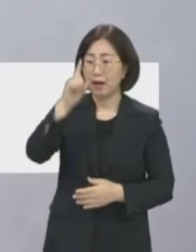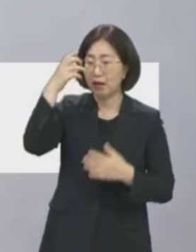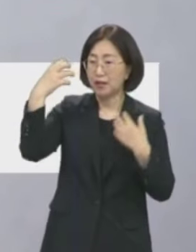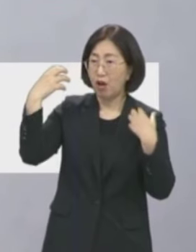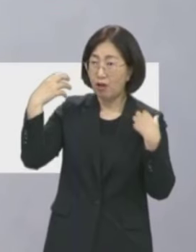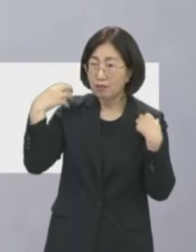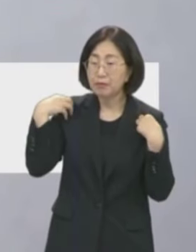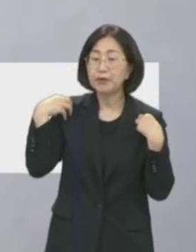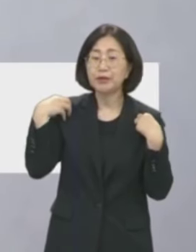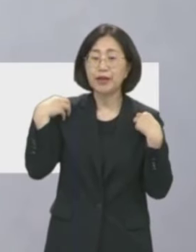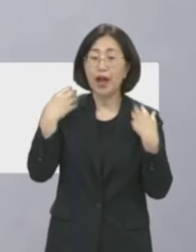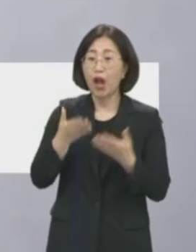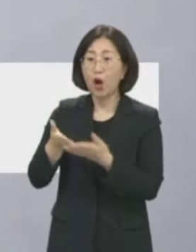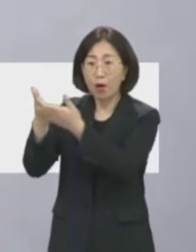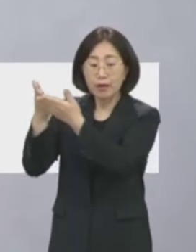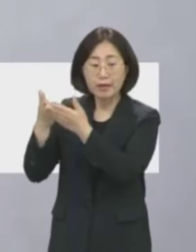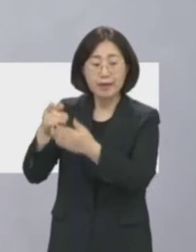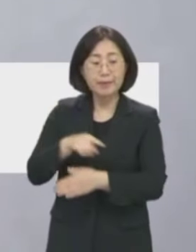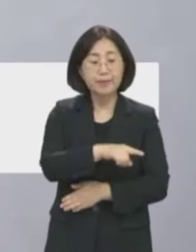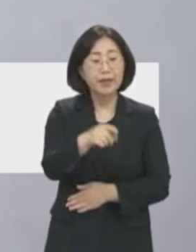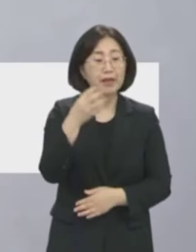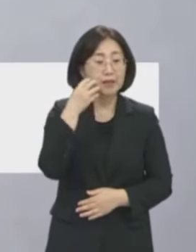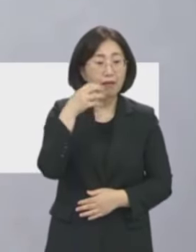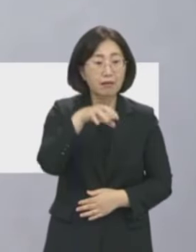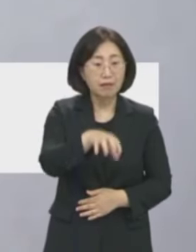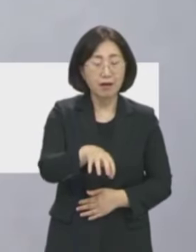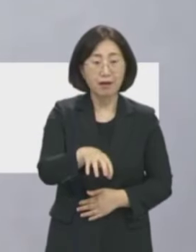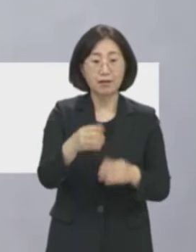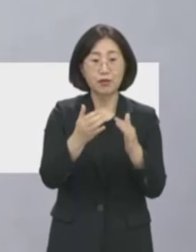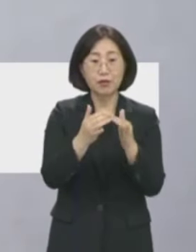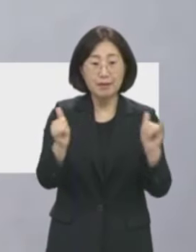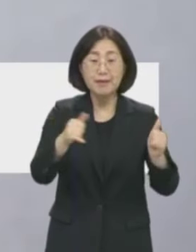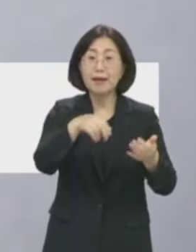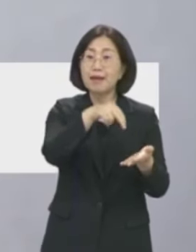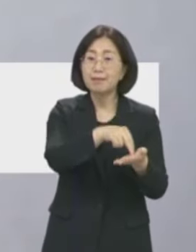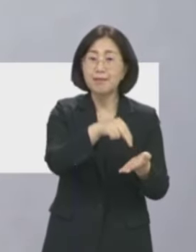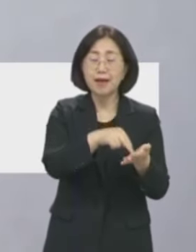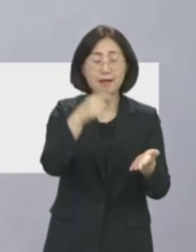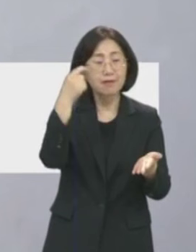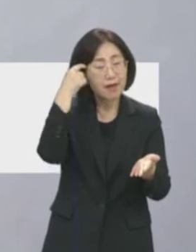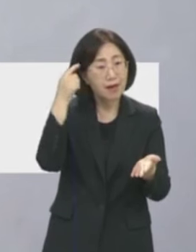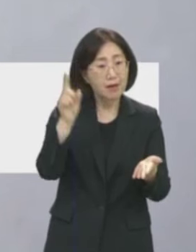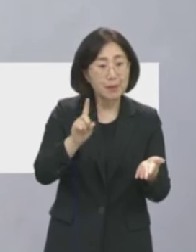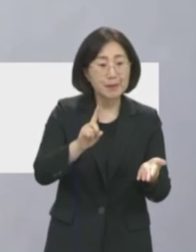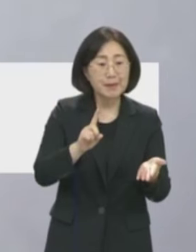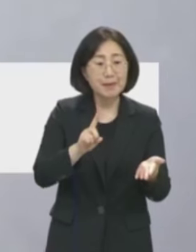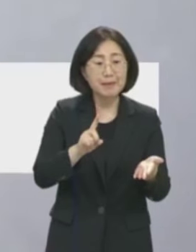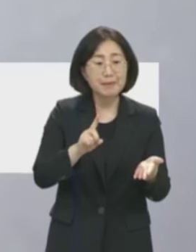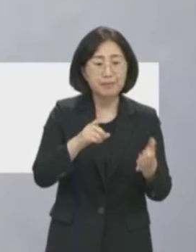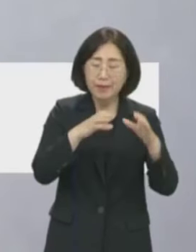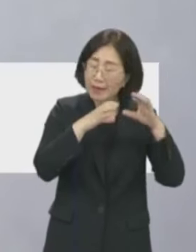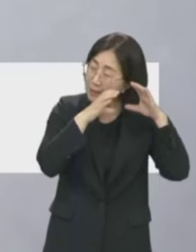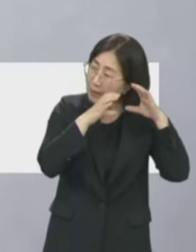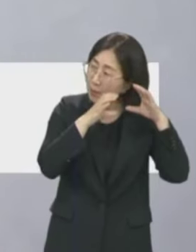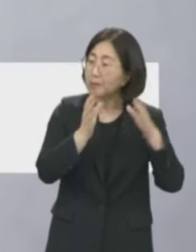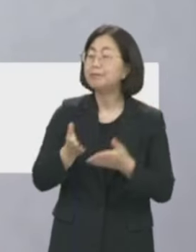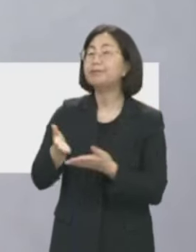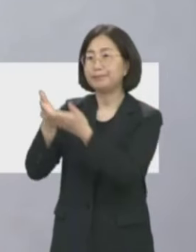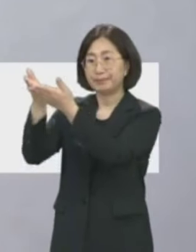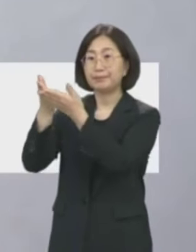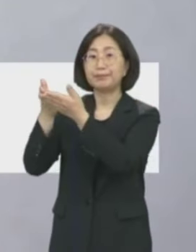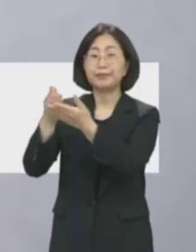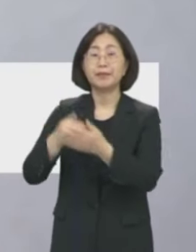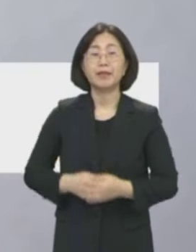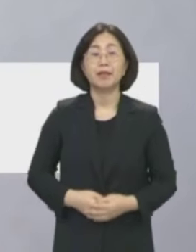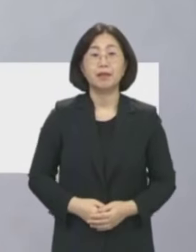강하게 지방에 우리 저기 청양의 그런 주민들의 그런 입장 이런 부분들을 많이 담을 수 있도록 최선의 노력을 다하고